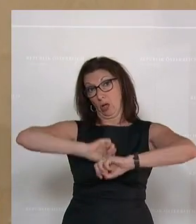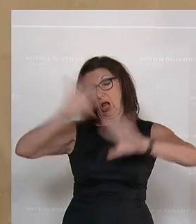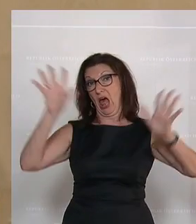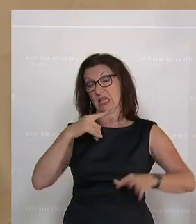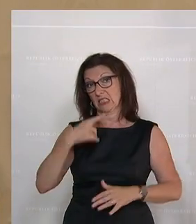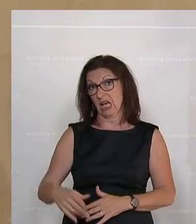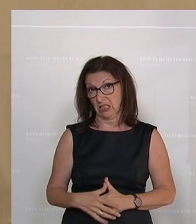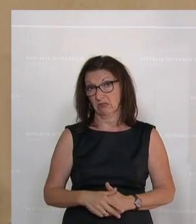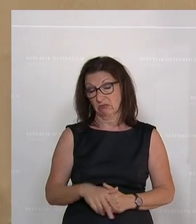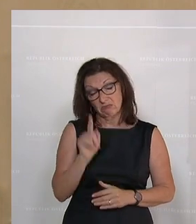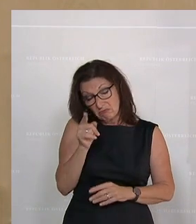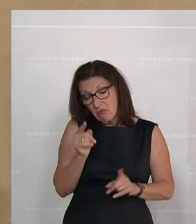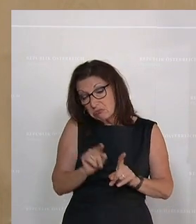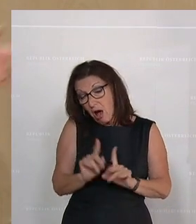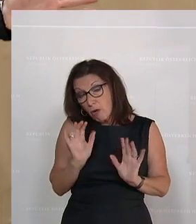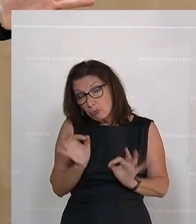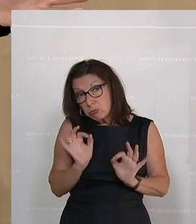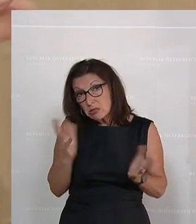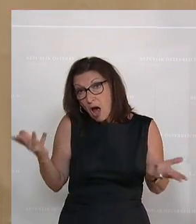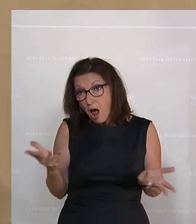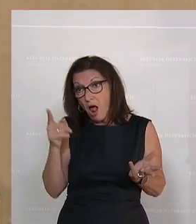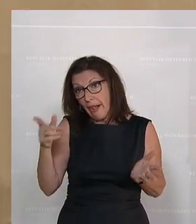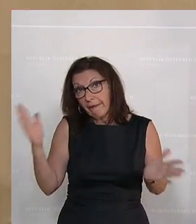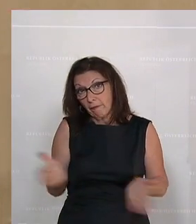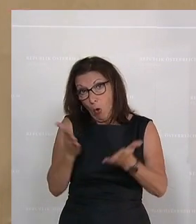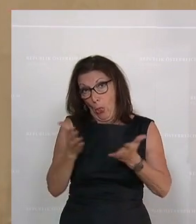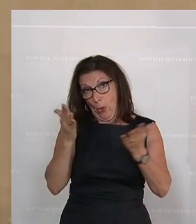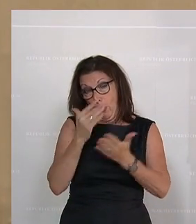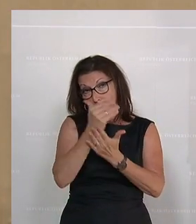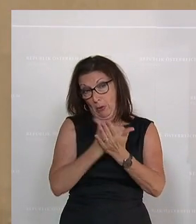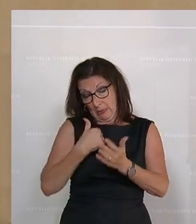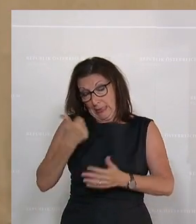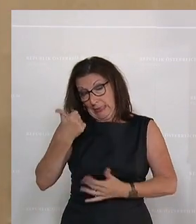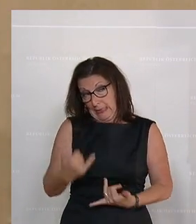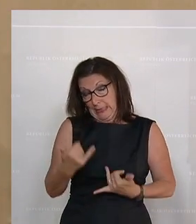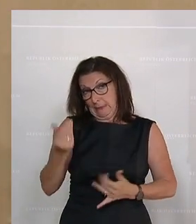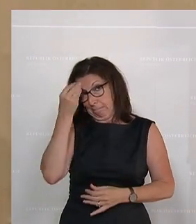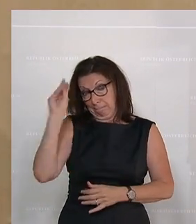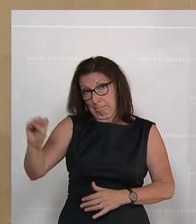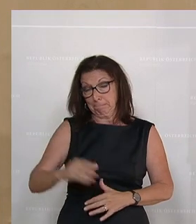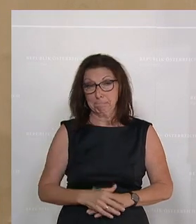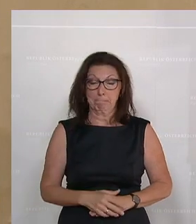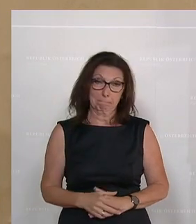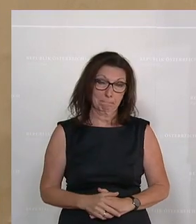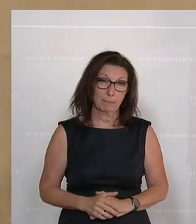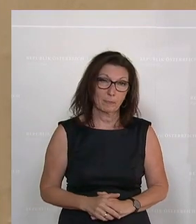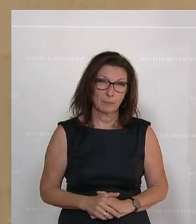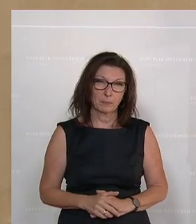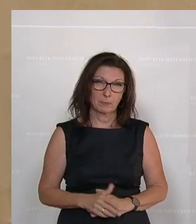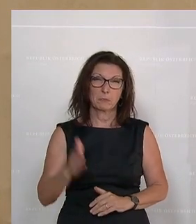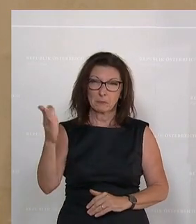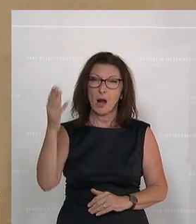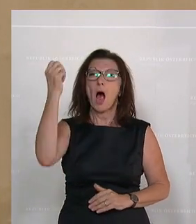das ist auch ein spezielles förderungs gruppe haben wir sonst nur dazu also das war das heute